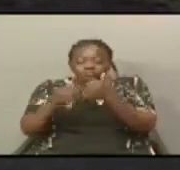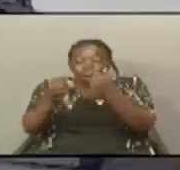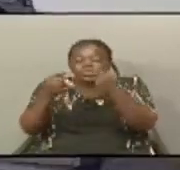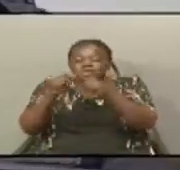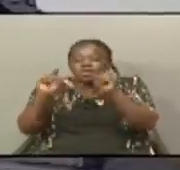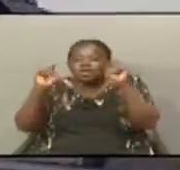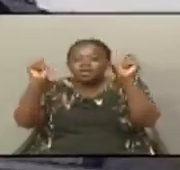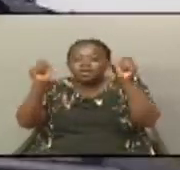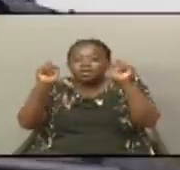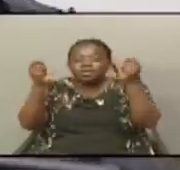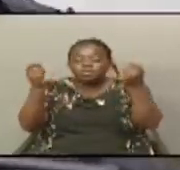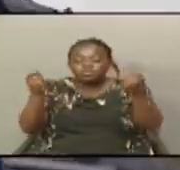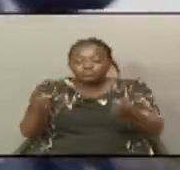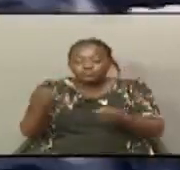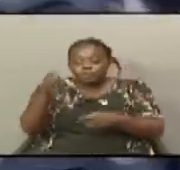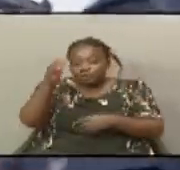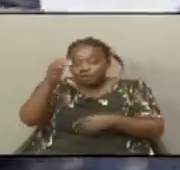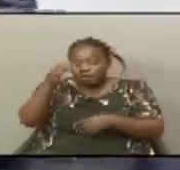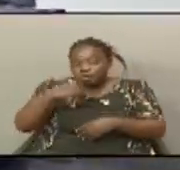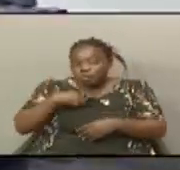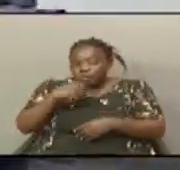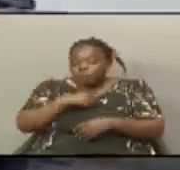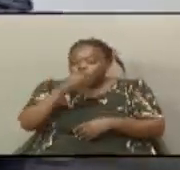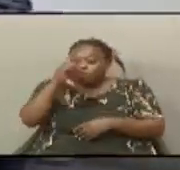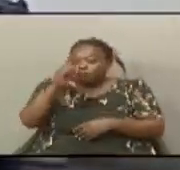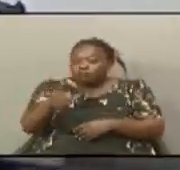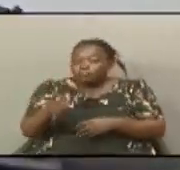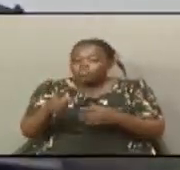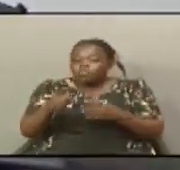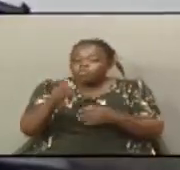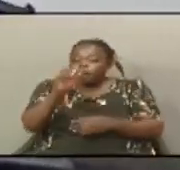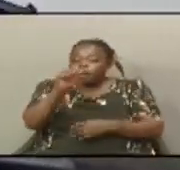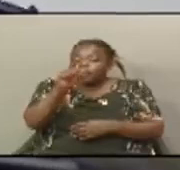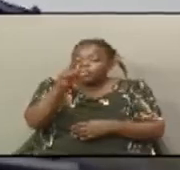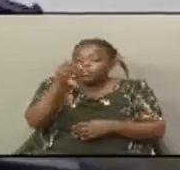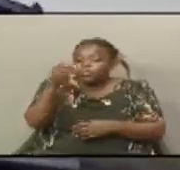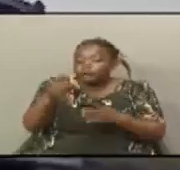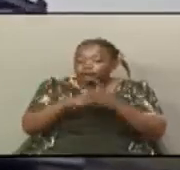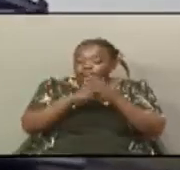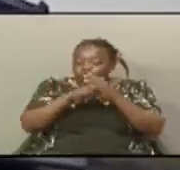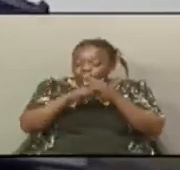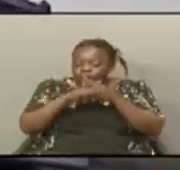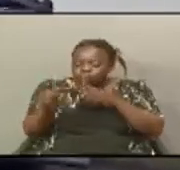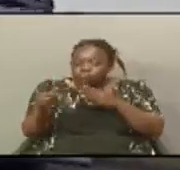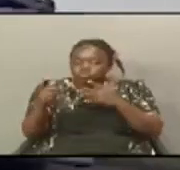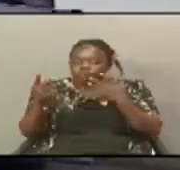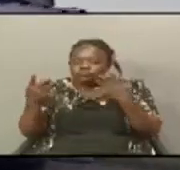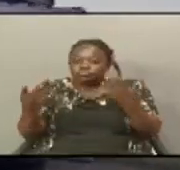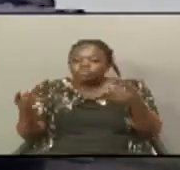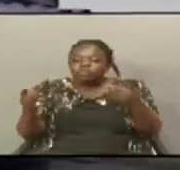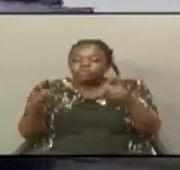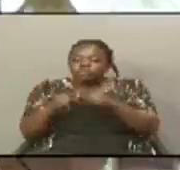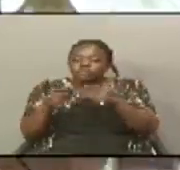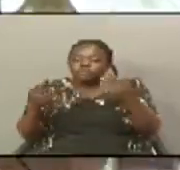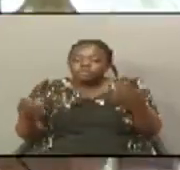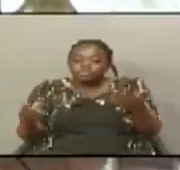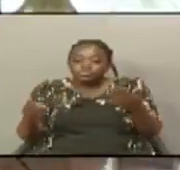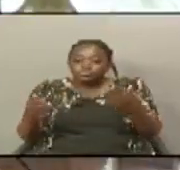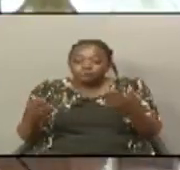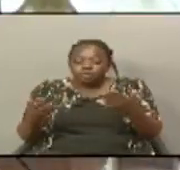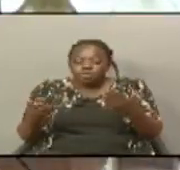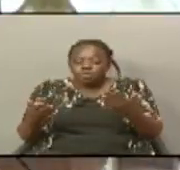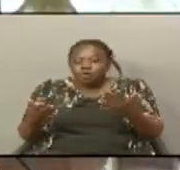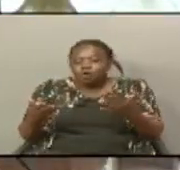okwekalakaasa. Amagye we gaatuukira ng'abayeekera badduse dda okudda ku ludda lw'omugga Semiriki n'omugga Lubiriha.